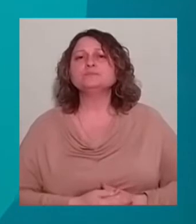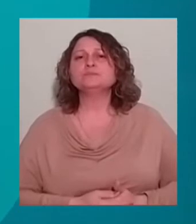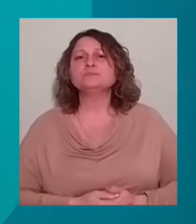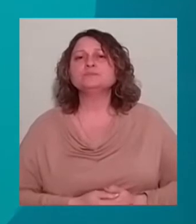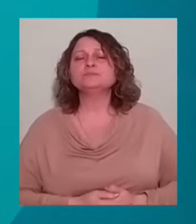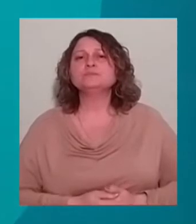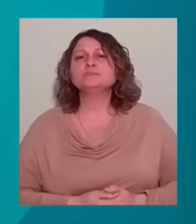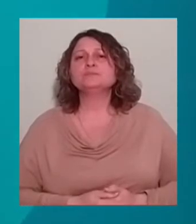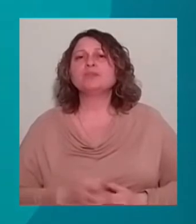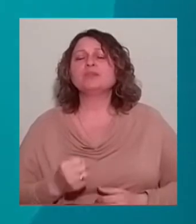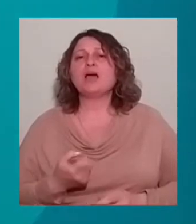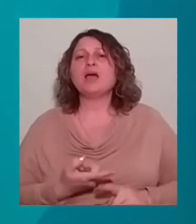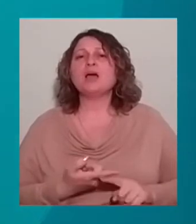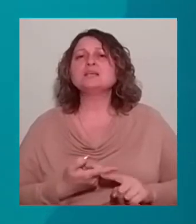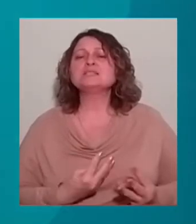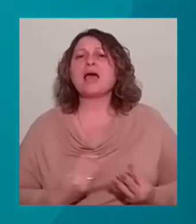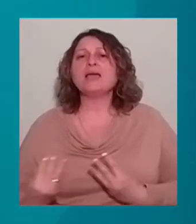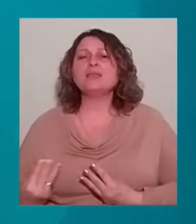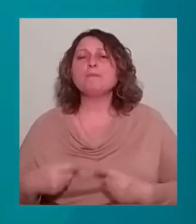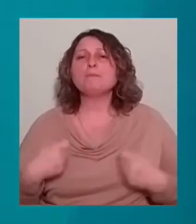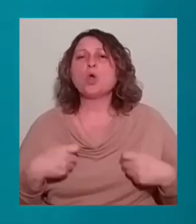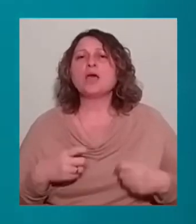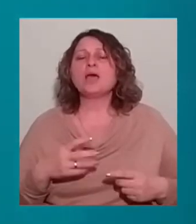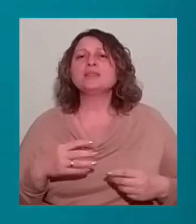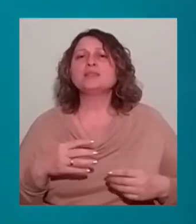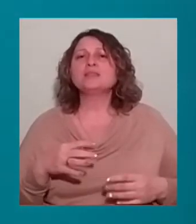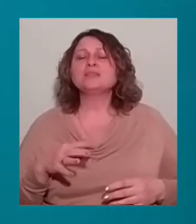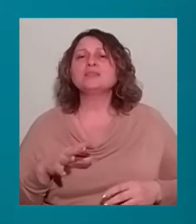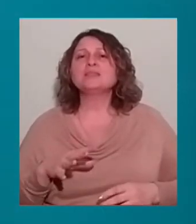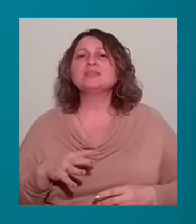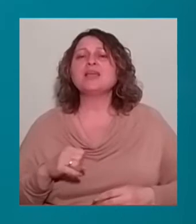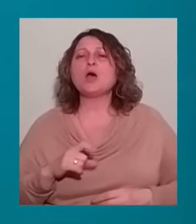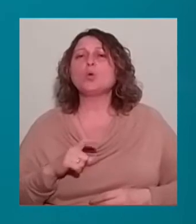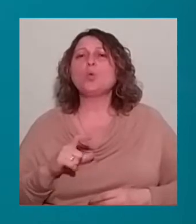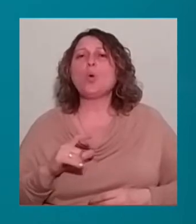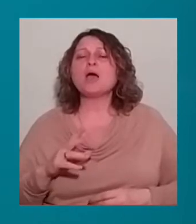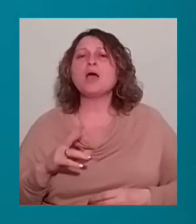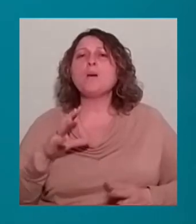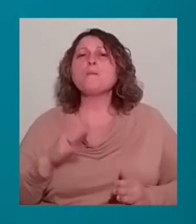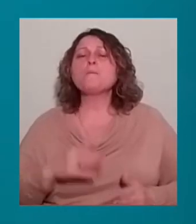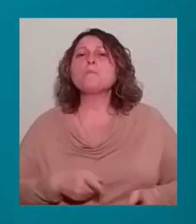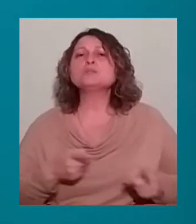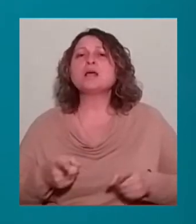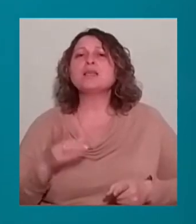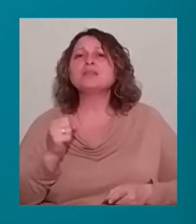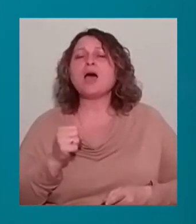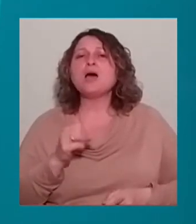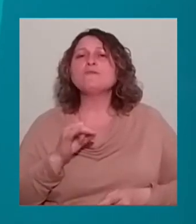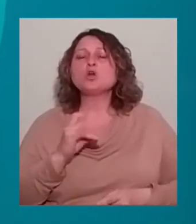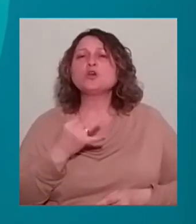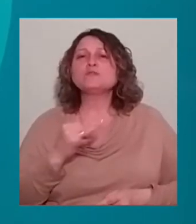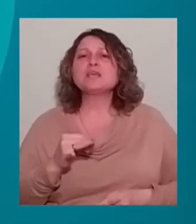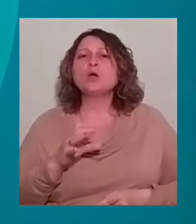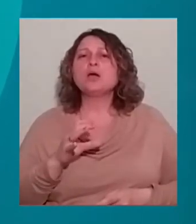На одному з сайтів продажу нерухомості журналісти Суспільного знайшли посилання на забудовника житлового комплексу Воронцовський, який зводили